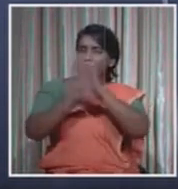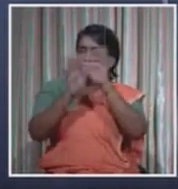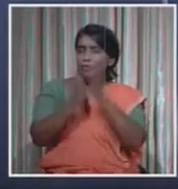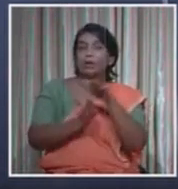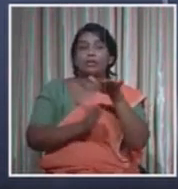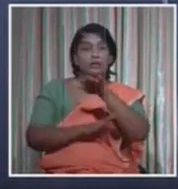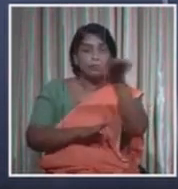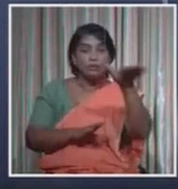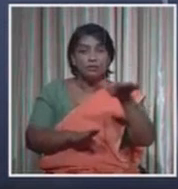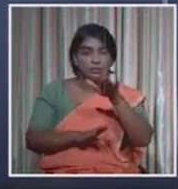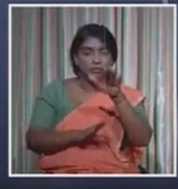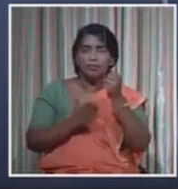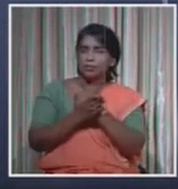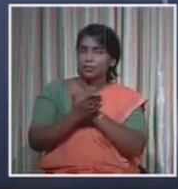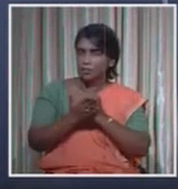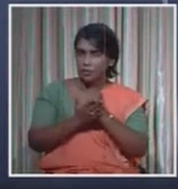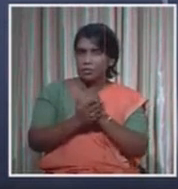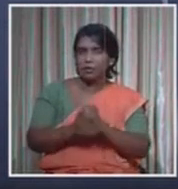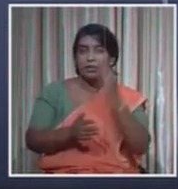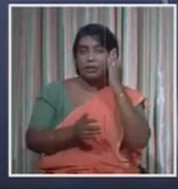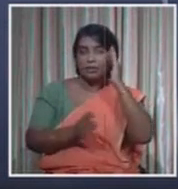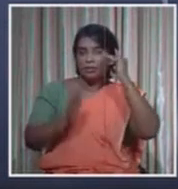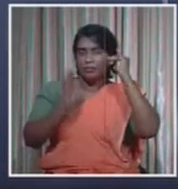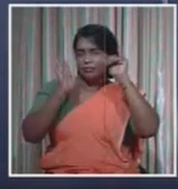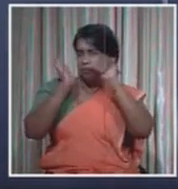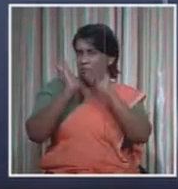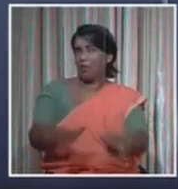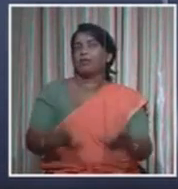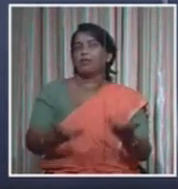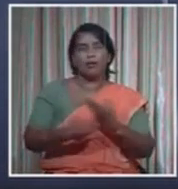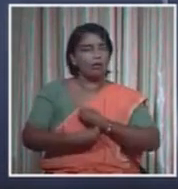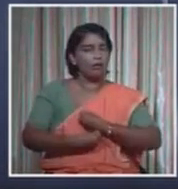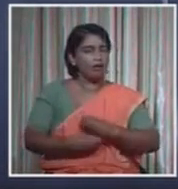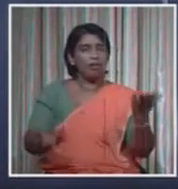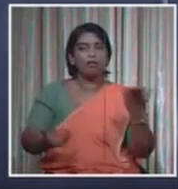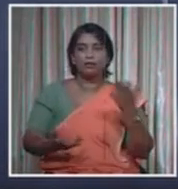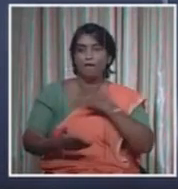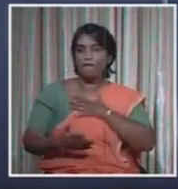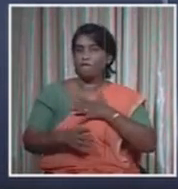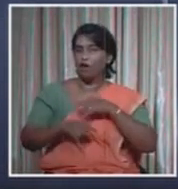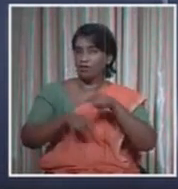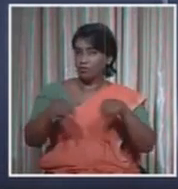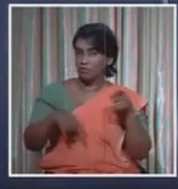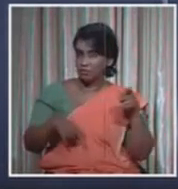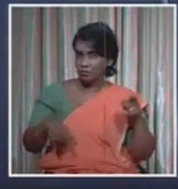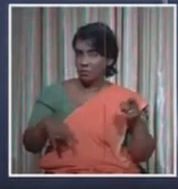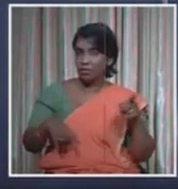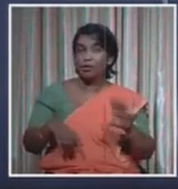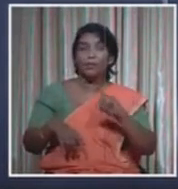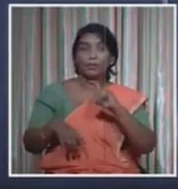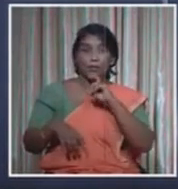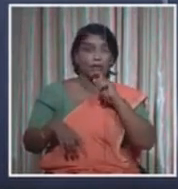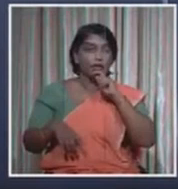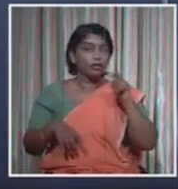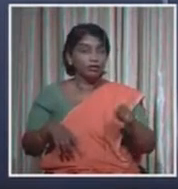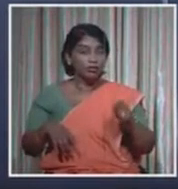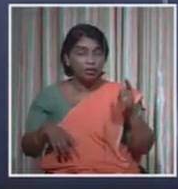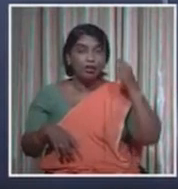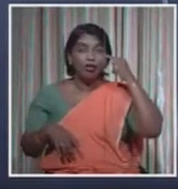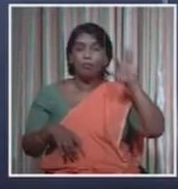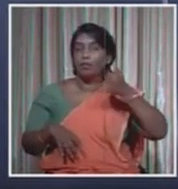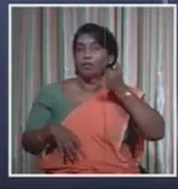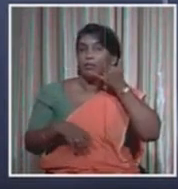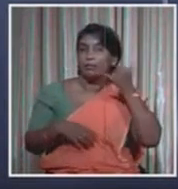සමාජයේ සම්පූර්ණම කාන්තාව එහෙම් පිට විනාශ කරා ඒ හඬපට හරහා. අධිකරණයේ විනිශ්චයකාරතුමියකට කතා